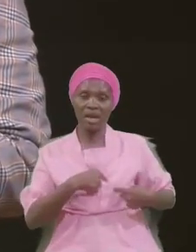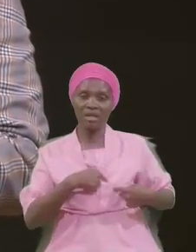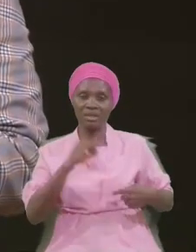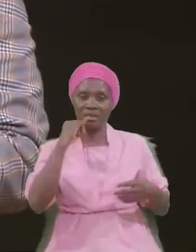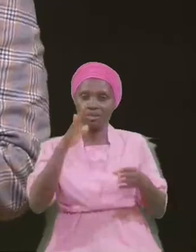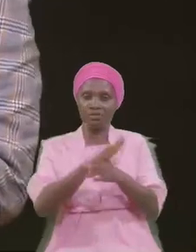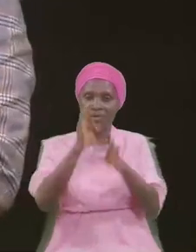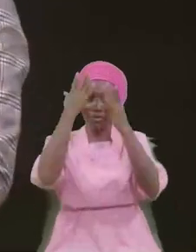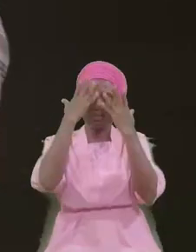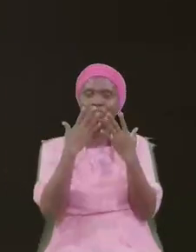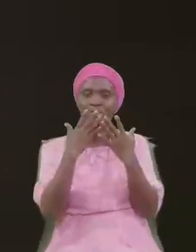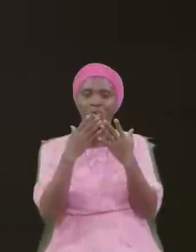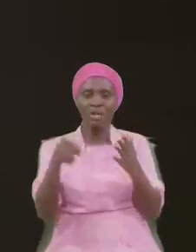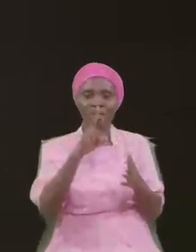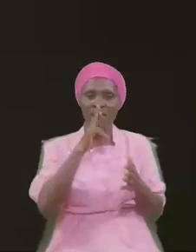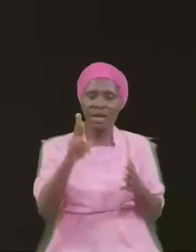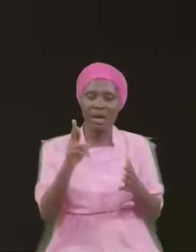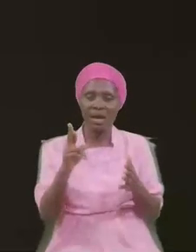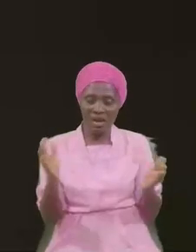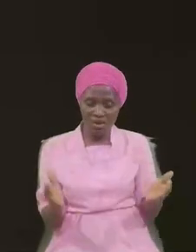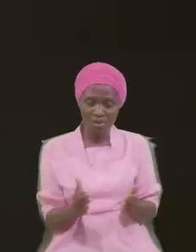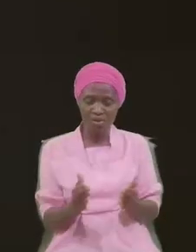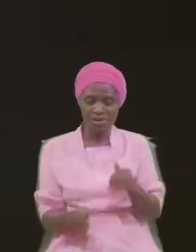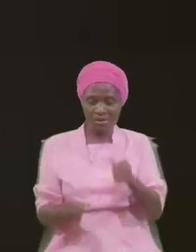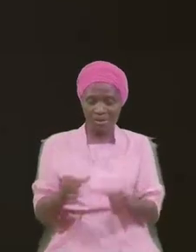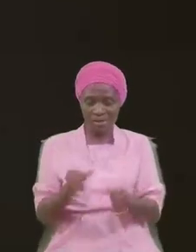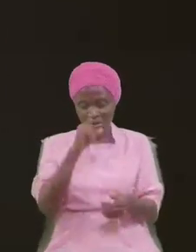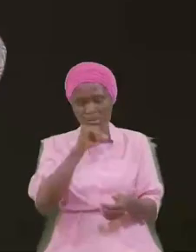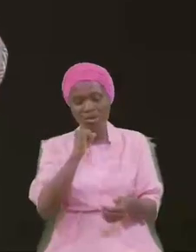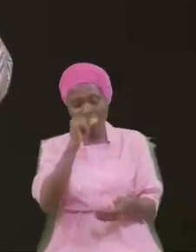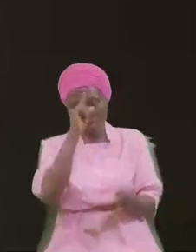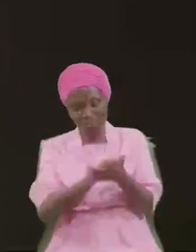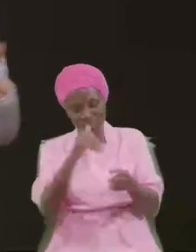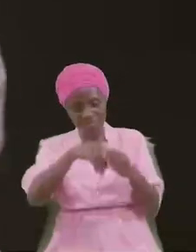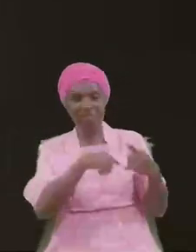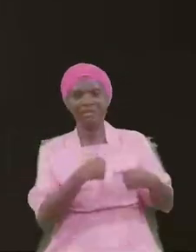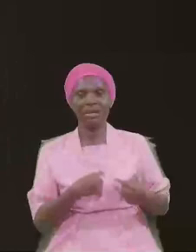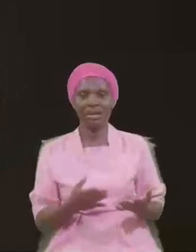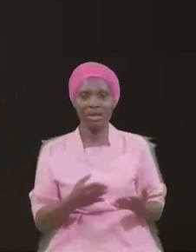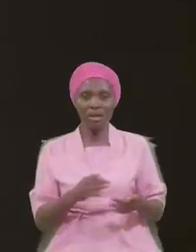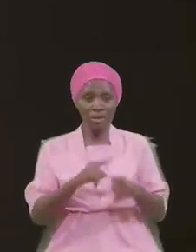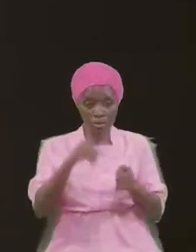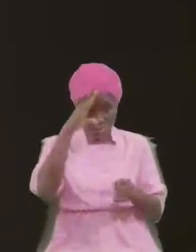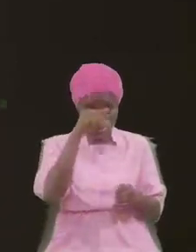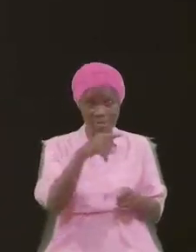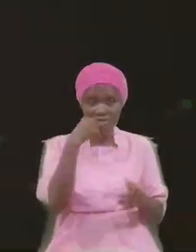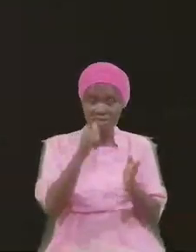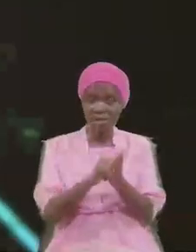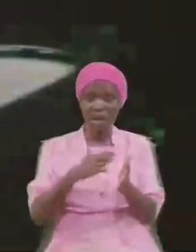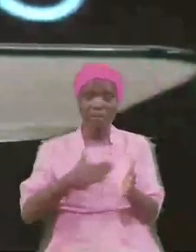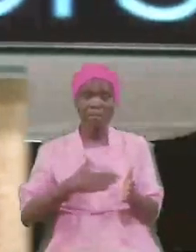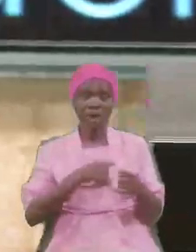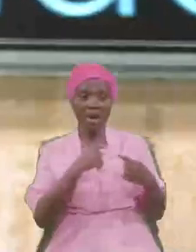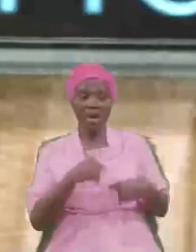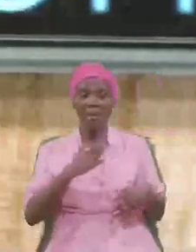D'un côté, ils chantent. D'un côté, c'est l'incrédulité. Mais dit, ma bouche, toutes choses, les